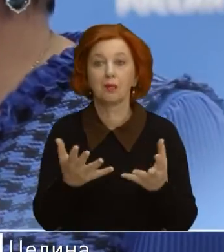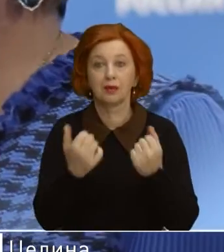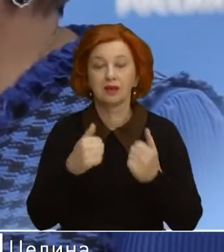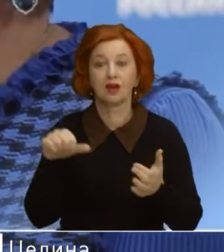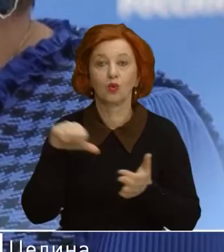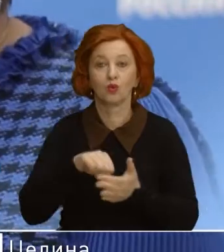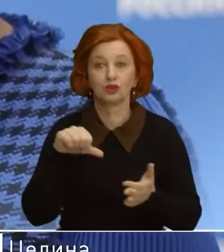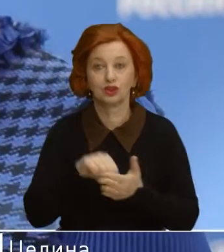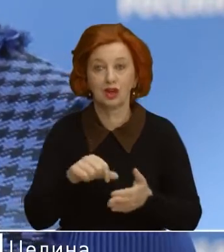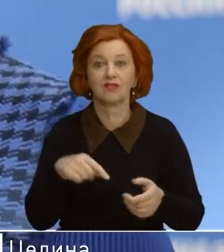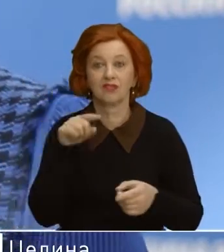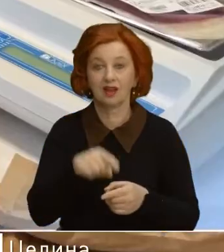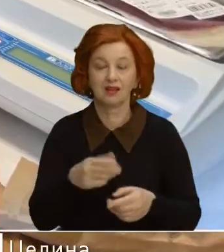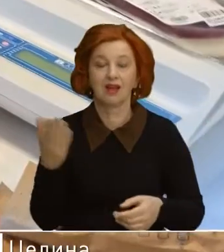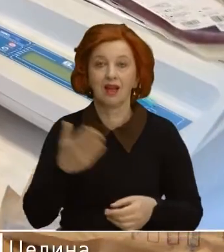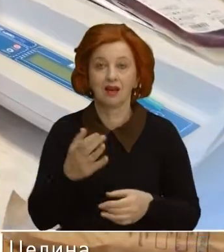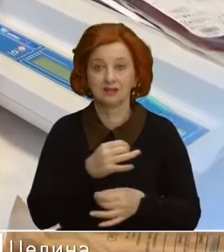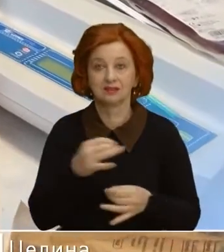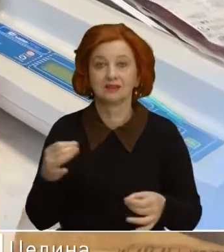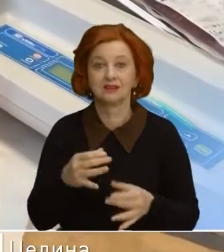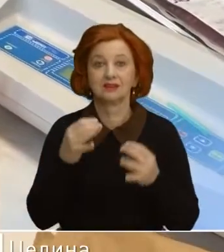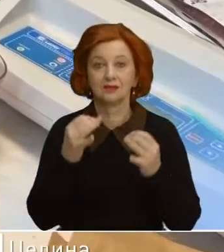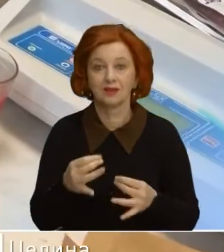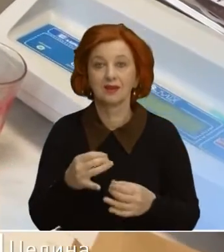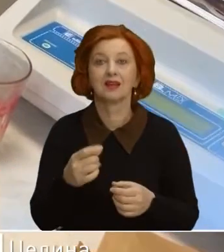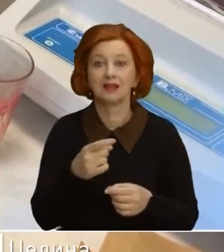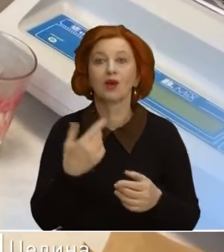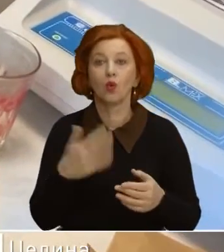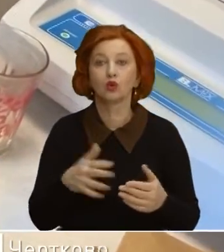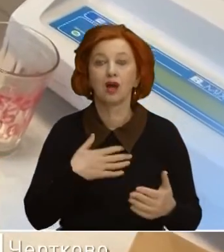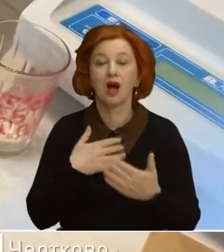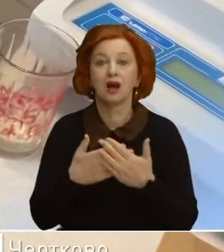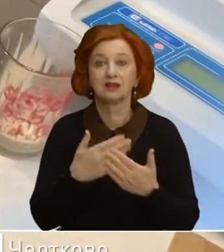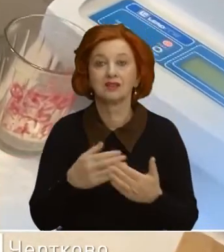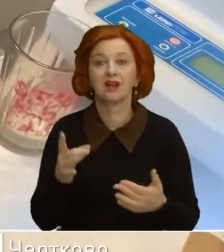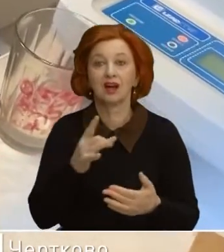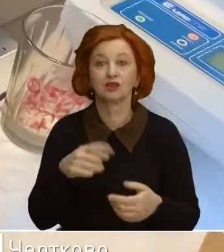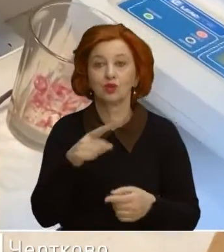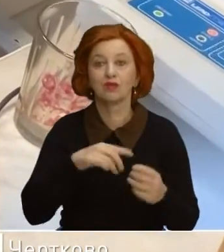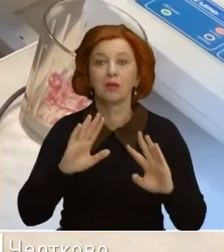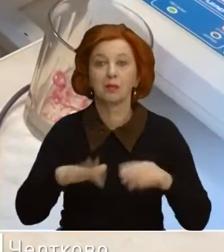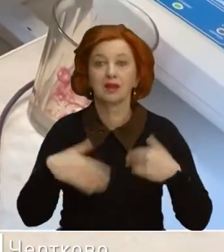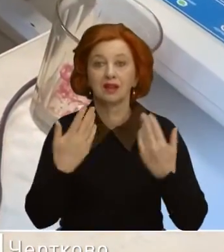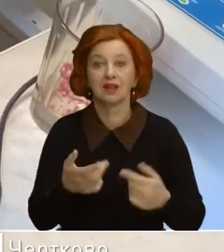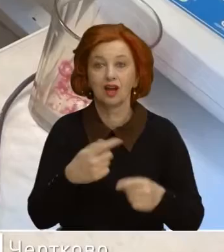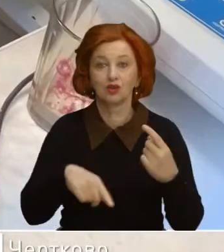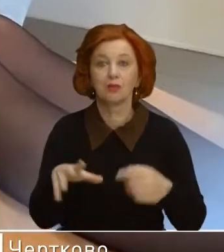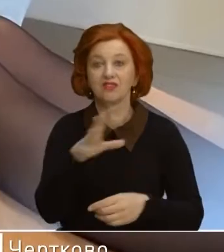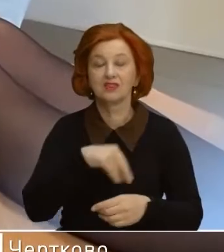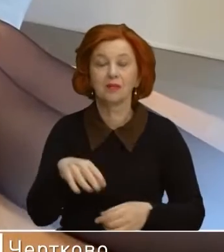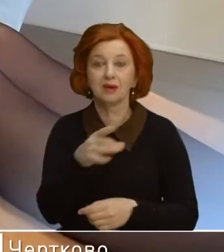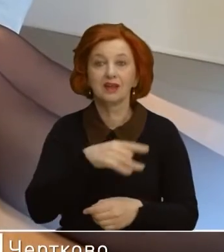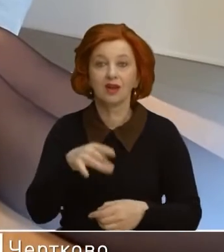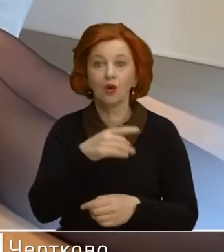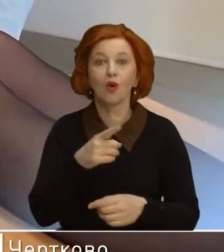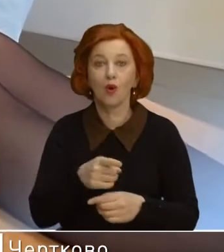участие в этой акции андрей турчак инициативы донских доноров оценил и предложил растиражировать по всем регионам он